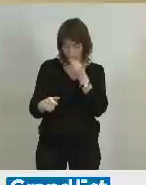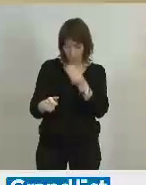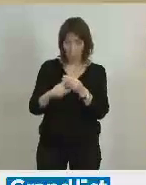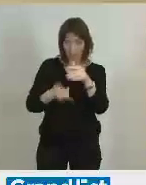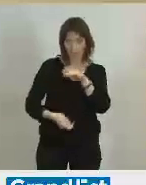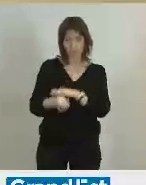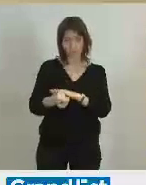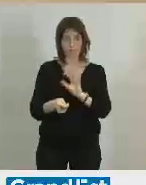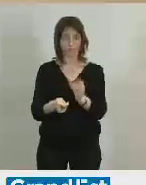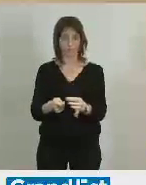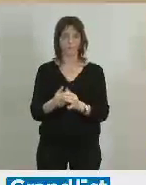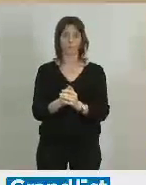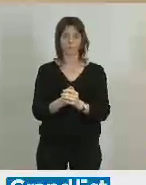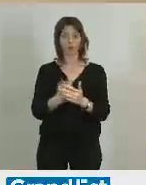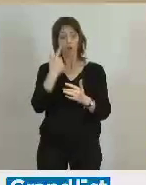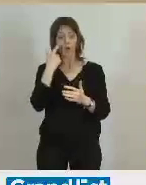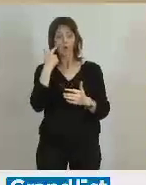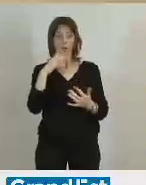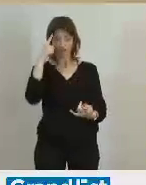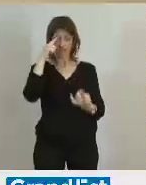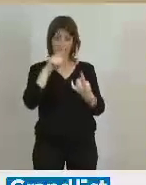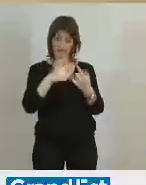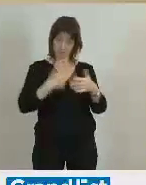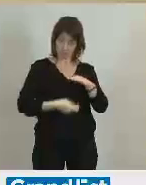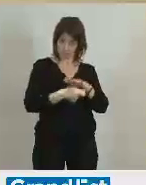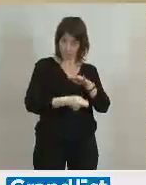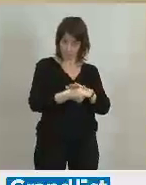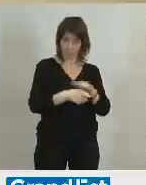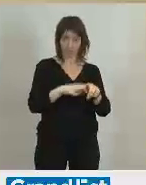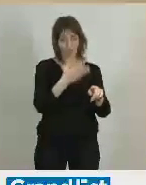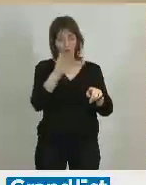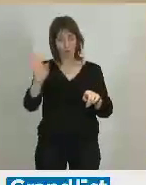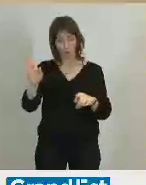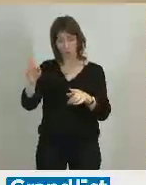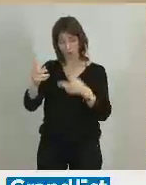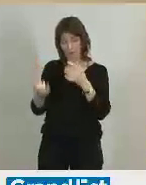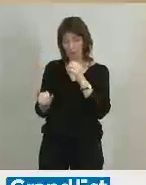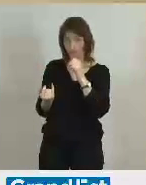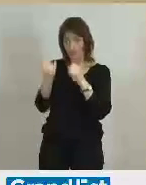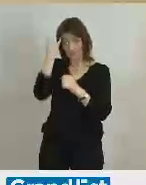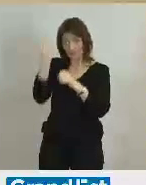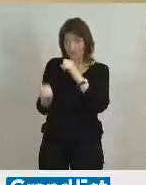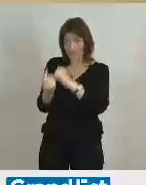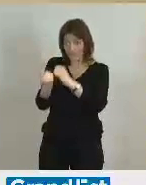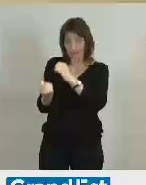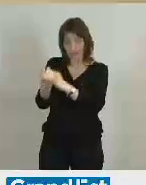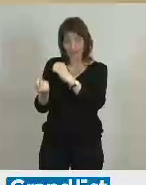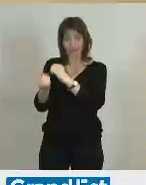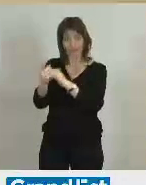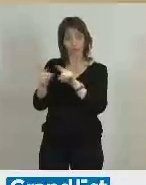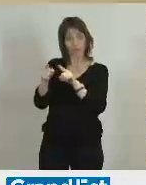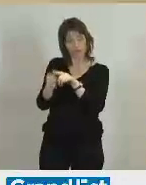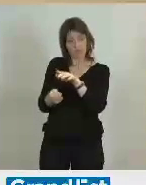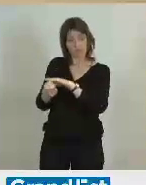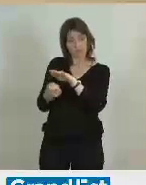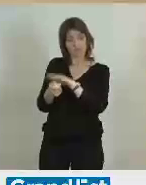thématiques où nous sommes déjà présents, mais le fonds de coopération pourra aussi porter sur les thématiques émergentes, fédératrices, couvrant l'ensemble des domaines de la recherche, avec